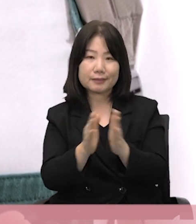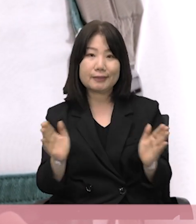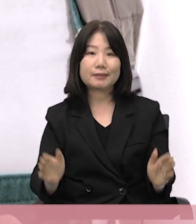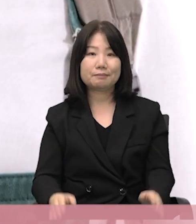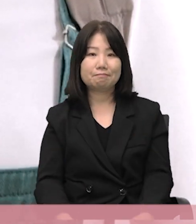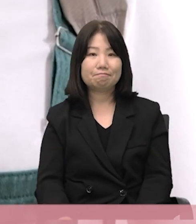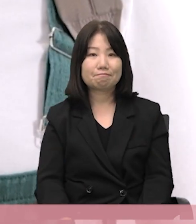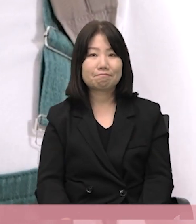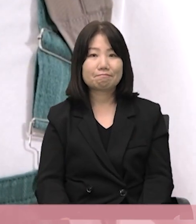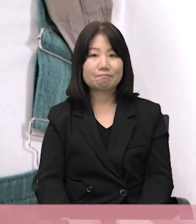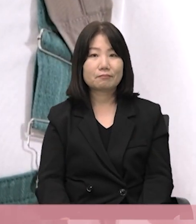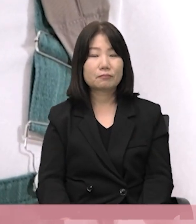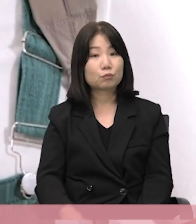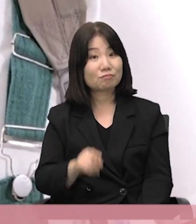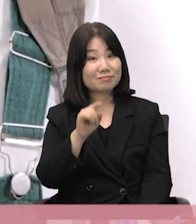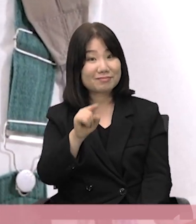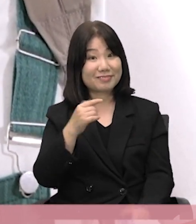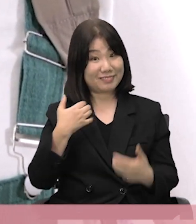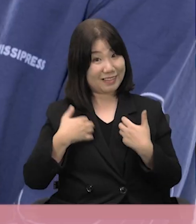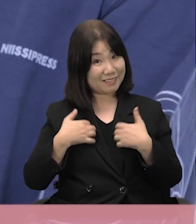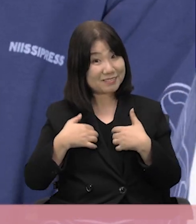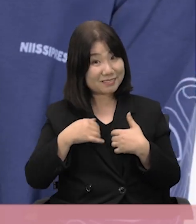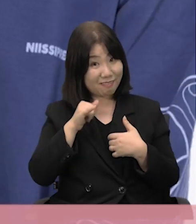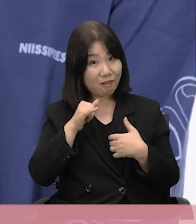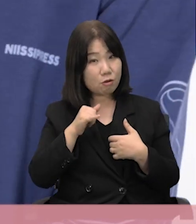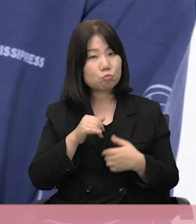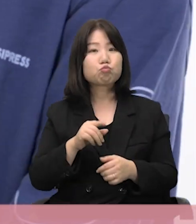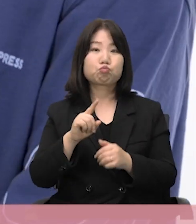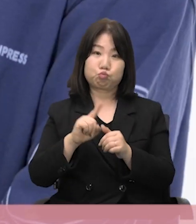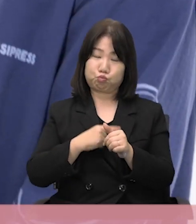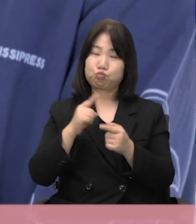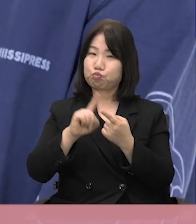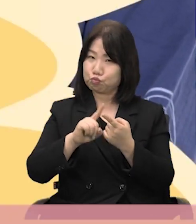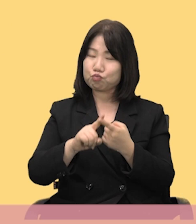선생님, 물론 이것도 재밌겠죠? 당연하죠.